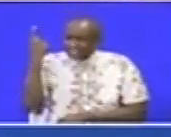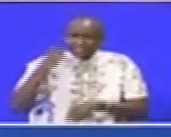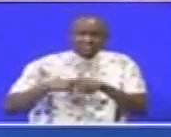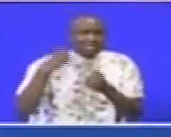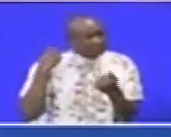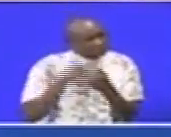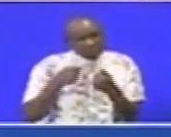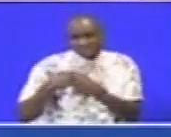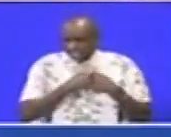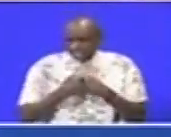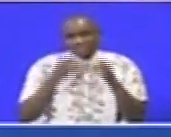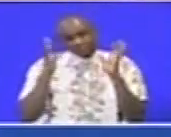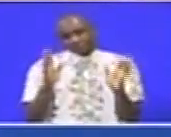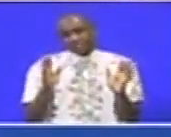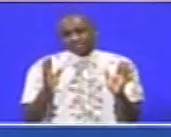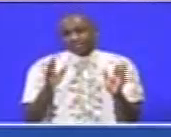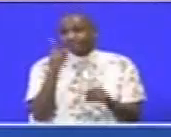kwa sababu hata kulikuwa na